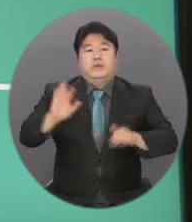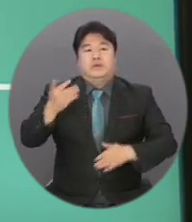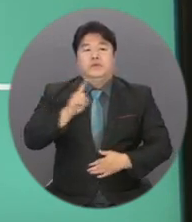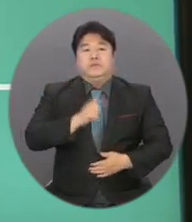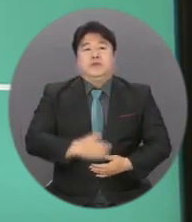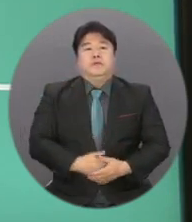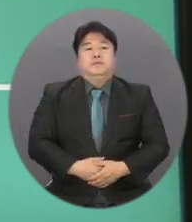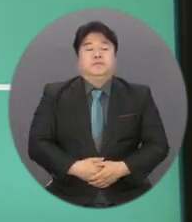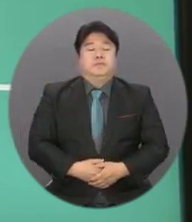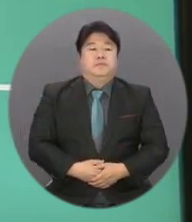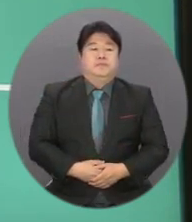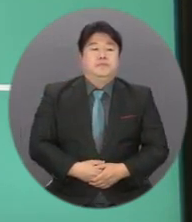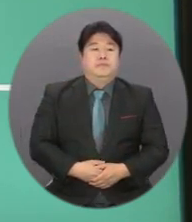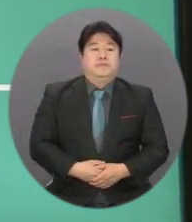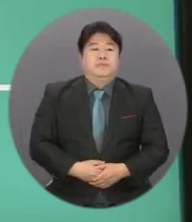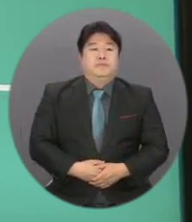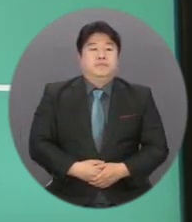mbc 뉴스 송정 드립니다